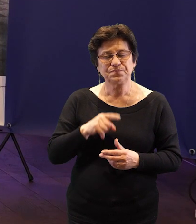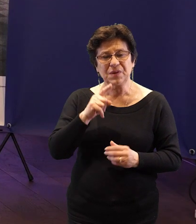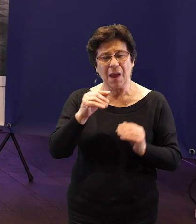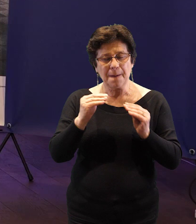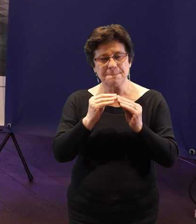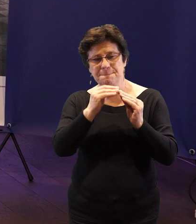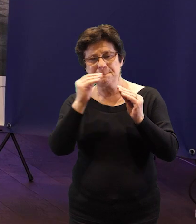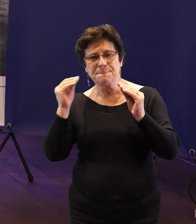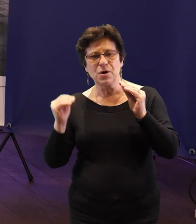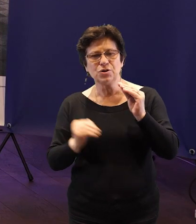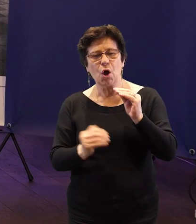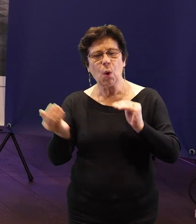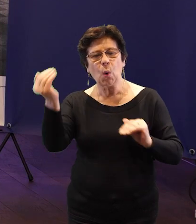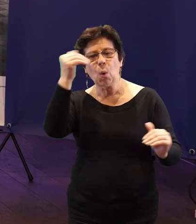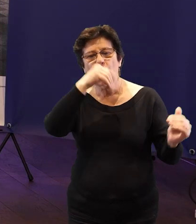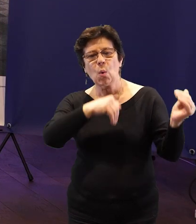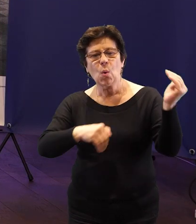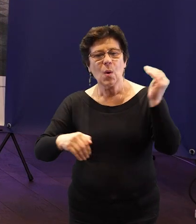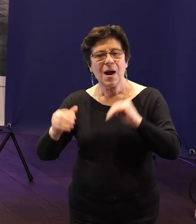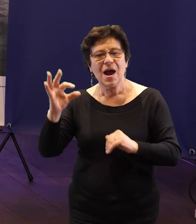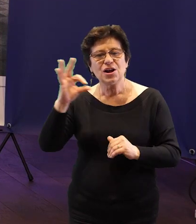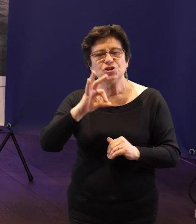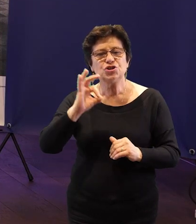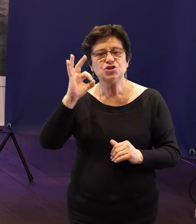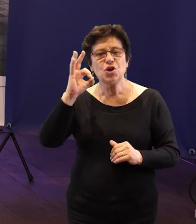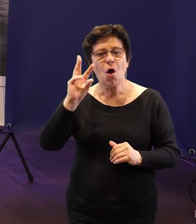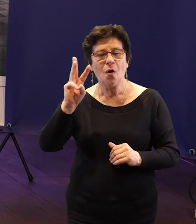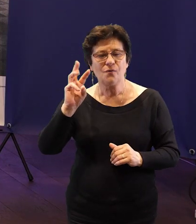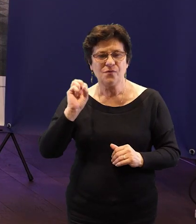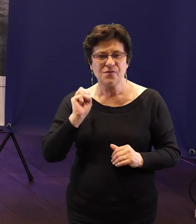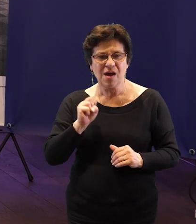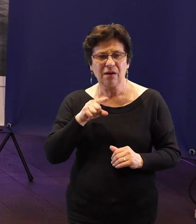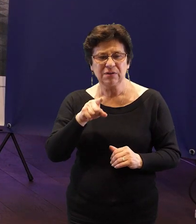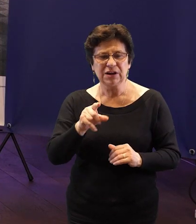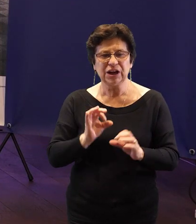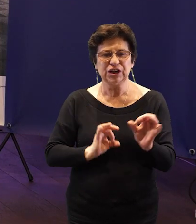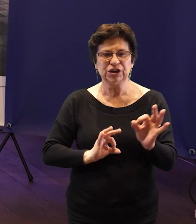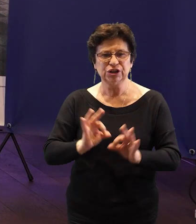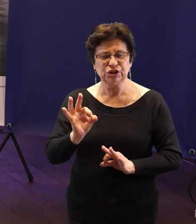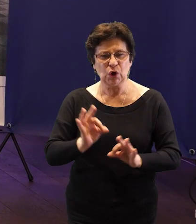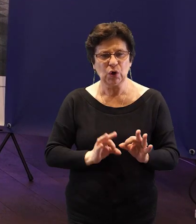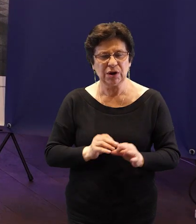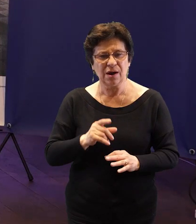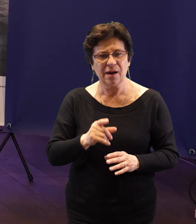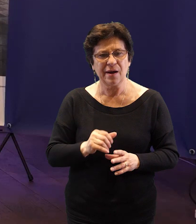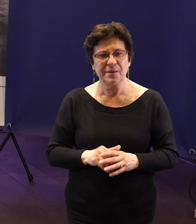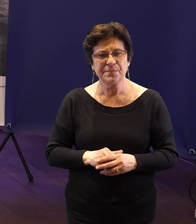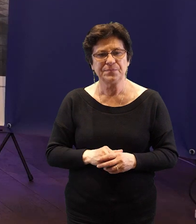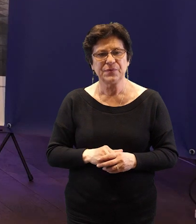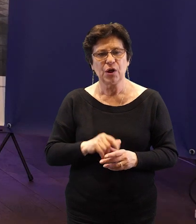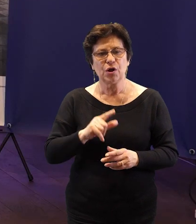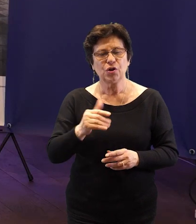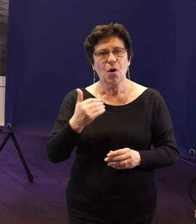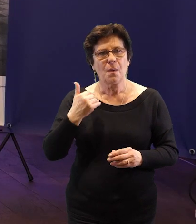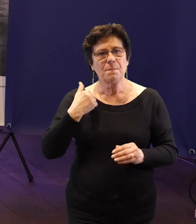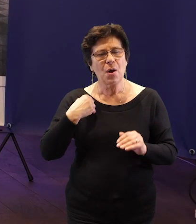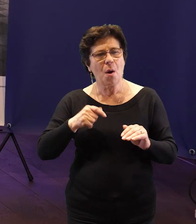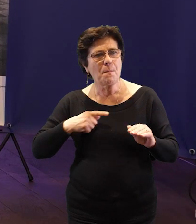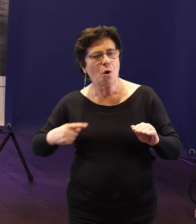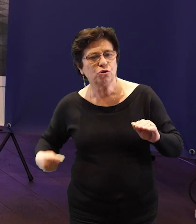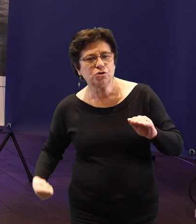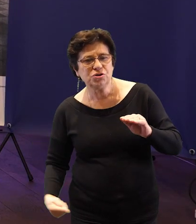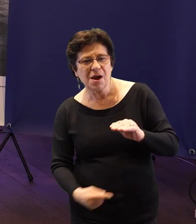podziemi w Górach Sowich, pewnie Państwoście o nich słyszeli przynajmniej raz. Ta historia, to były podziemia